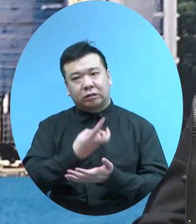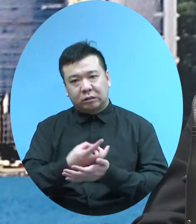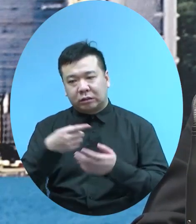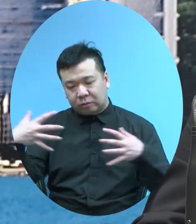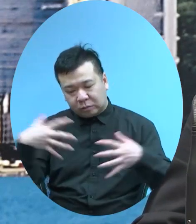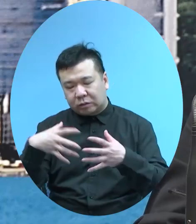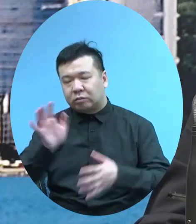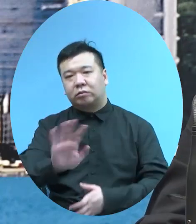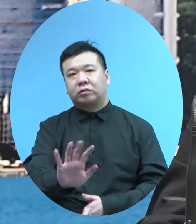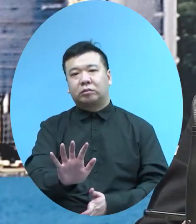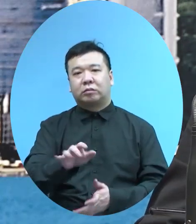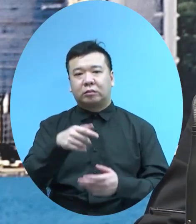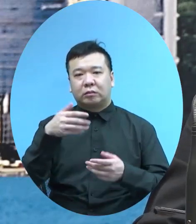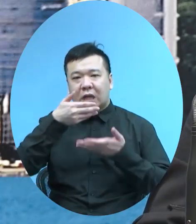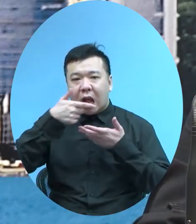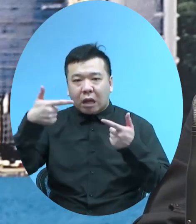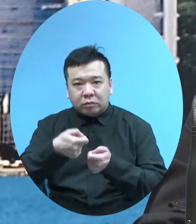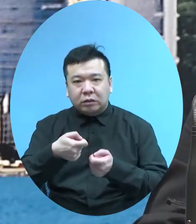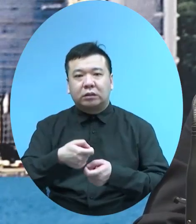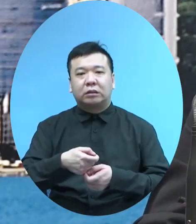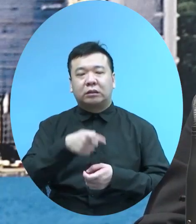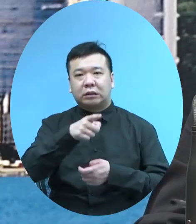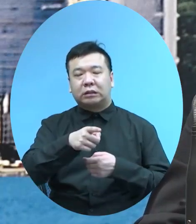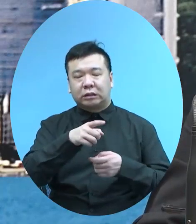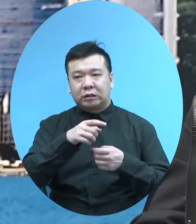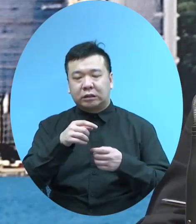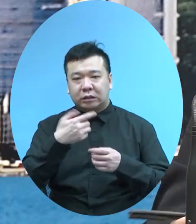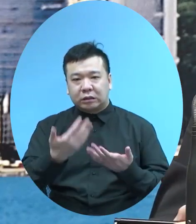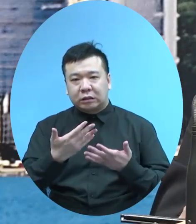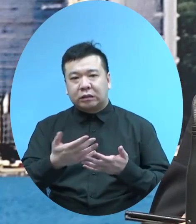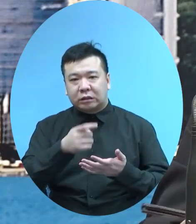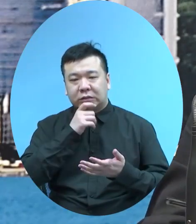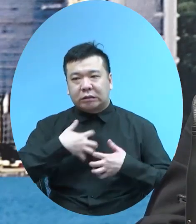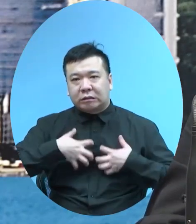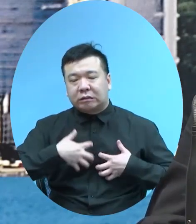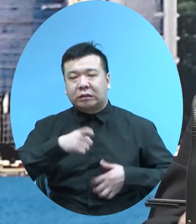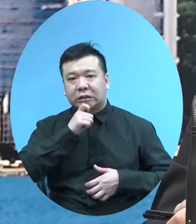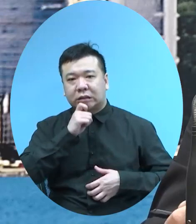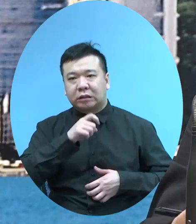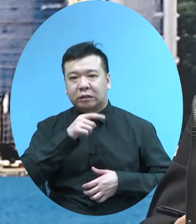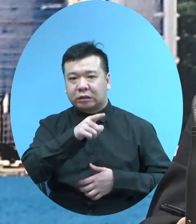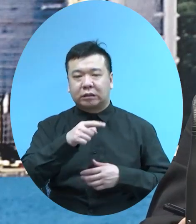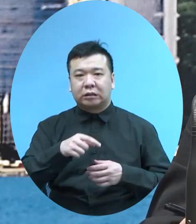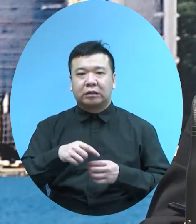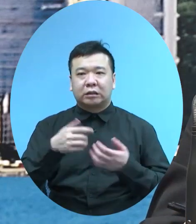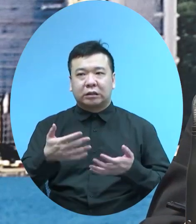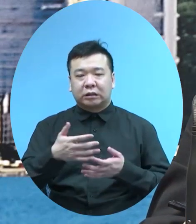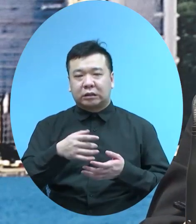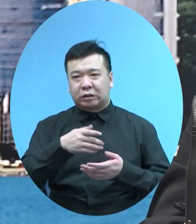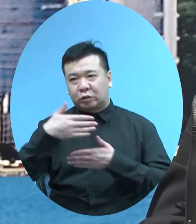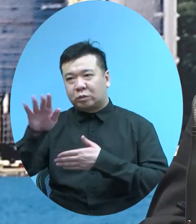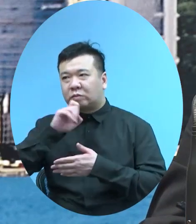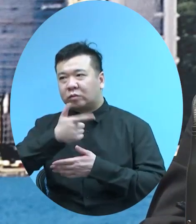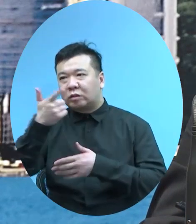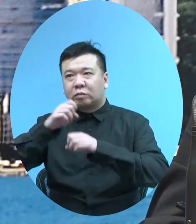集嘅，即係少啲食飯可以避免，就因為而家都係一個比較緊張嘅時期，大家好多地方外地又有啲地